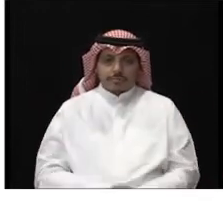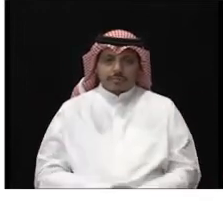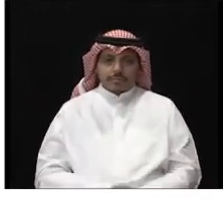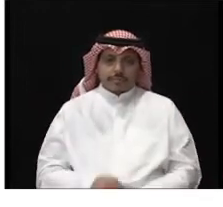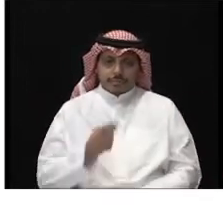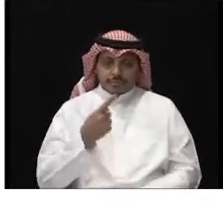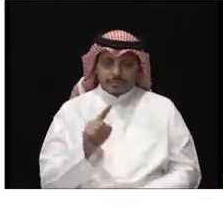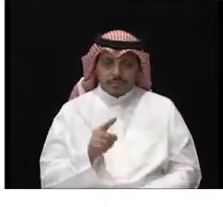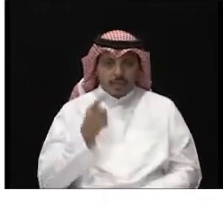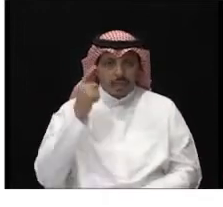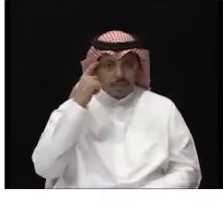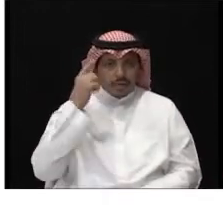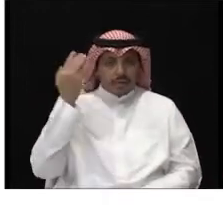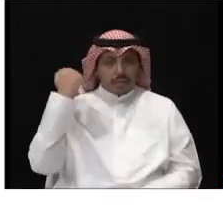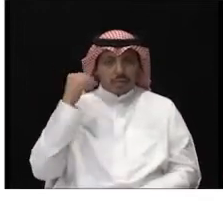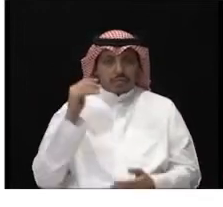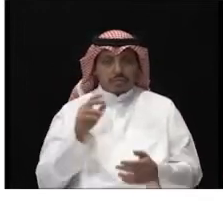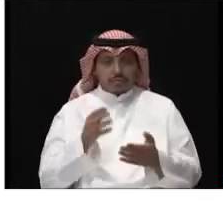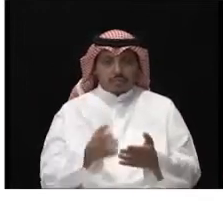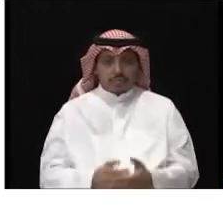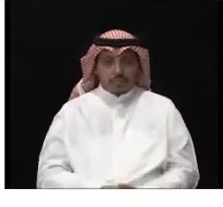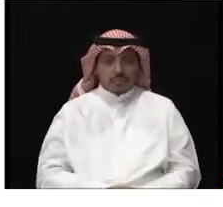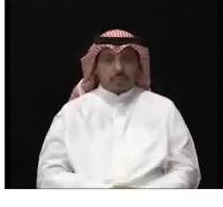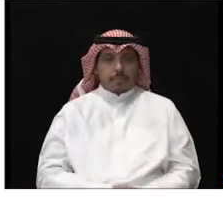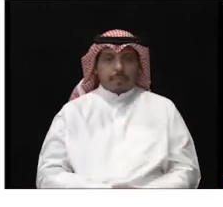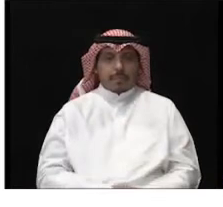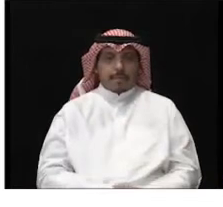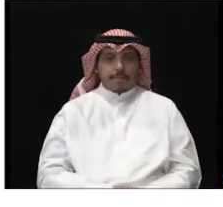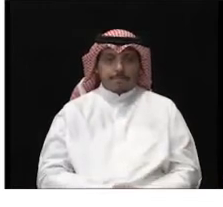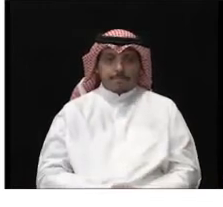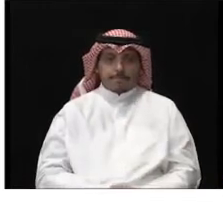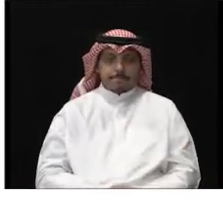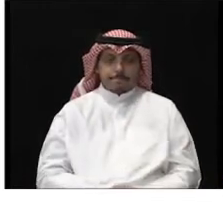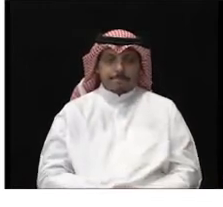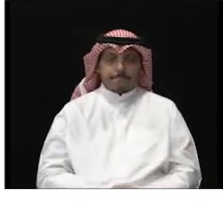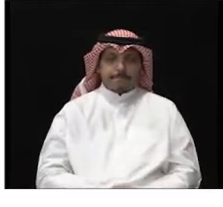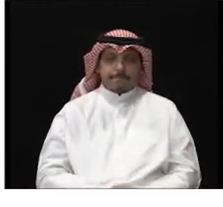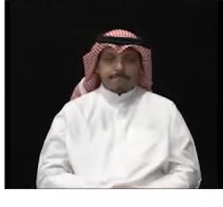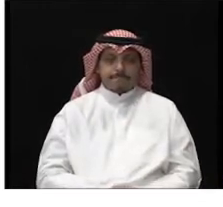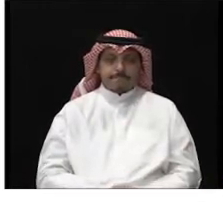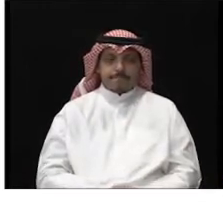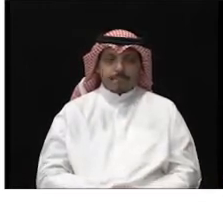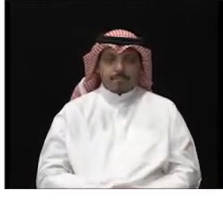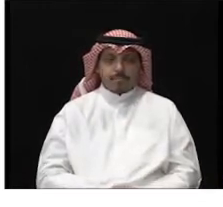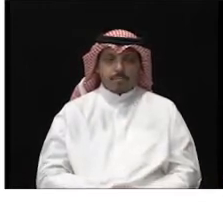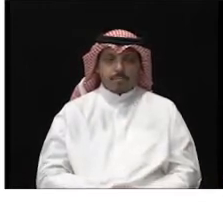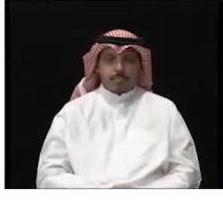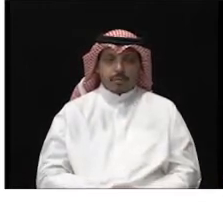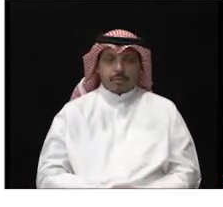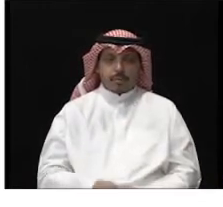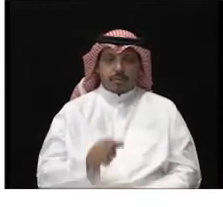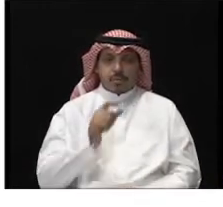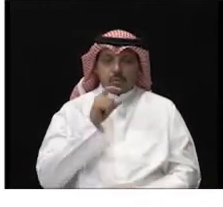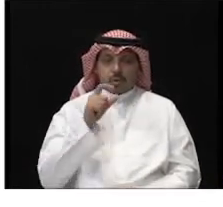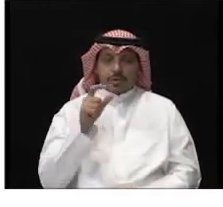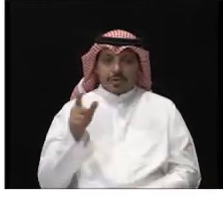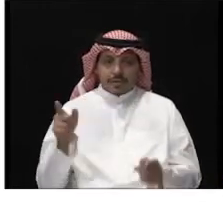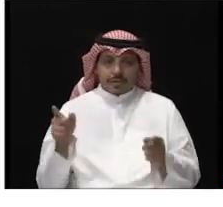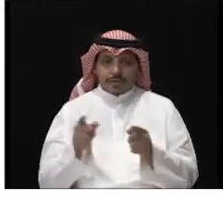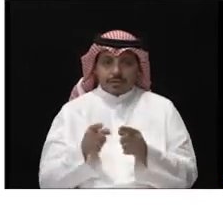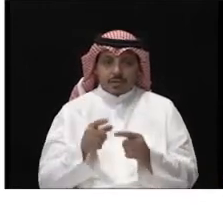إنكم تذكرون، هذا شيء جيد، أحسنتم. إذن في البداية سنقرأ الصوت القصير